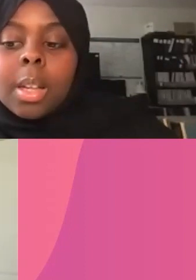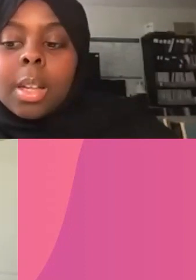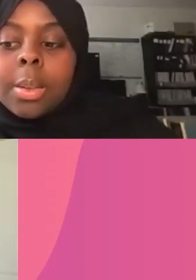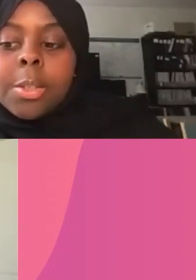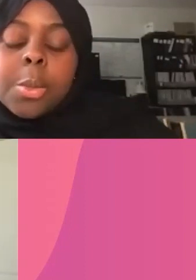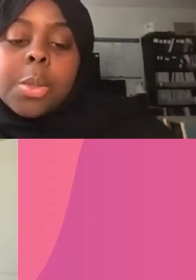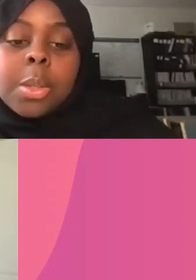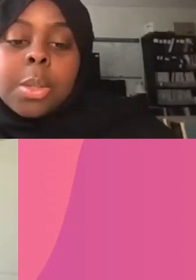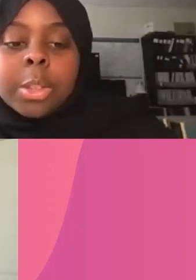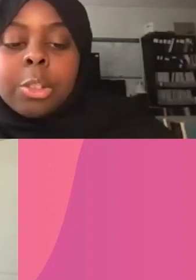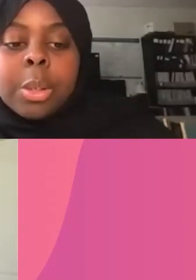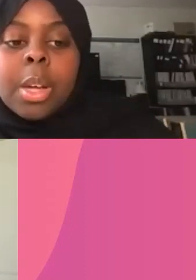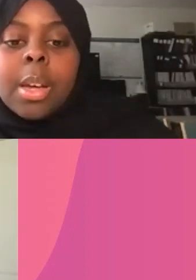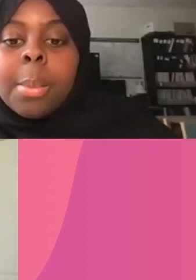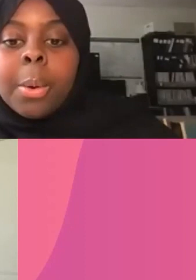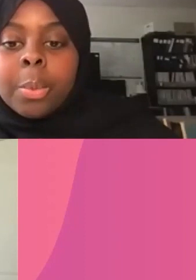Alors,